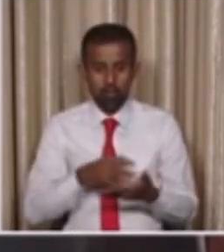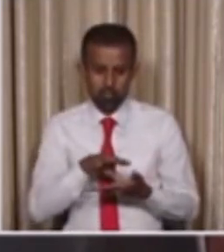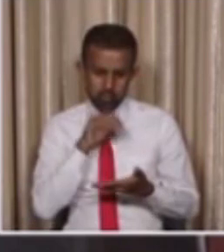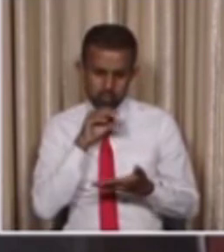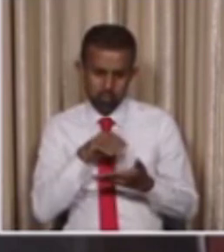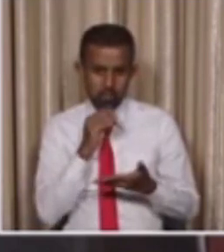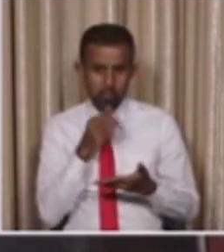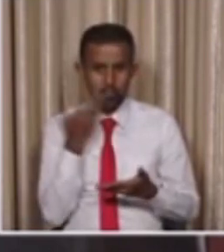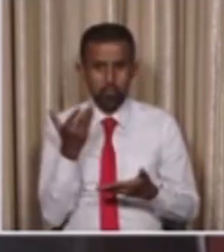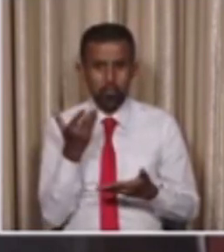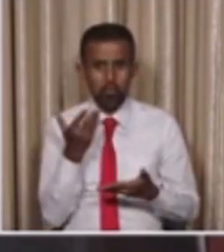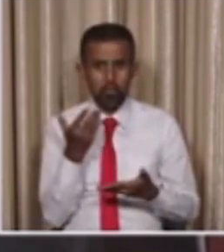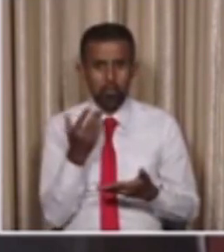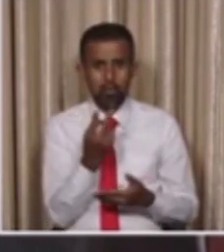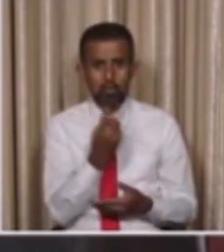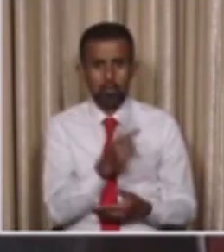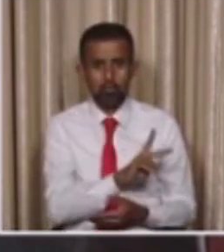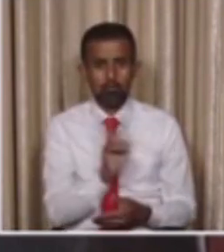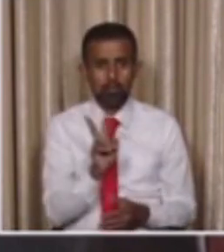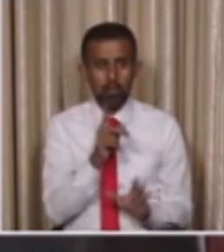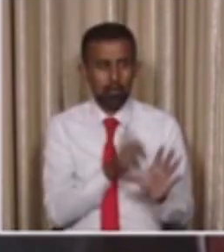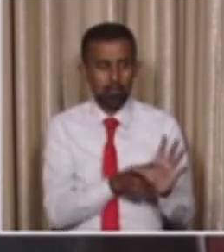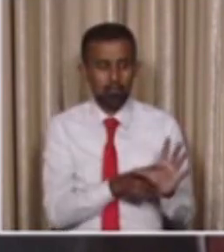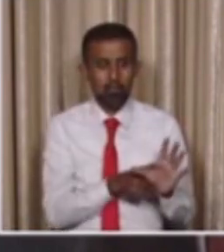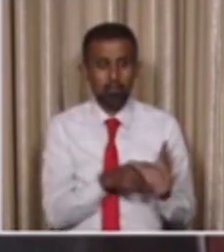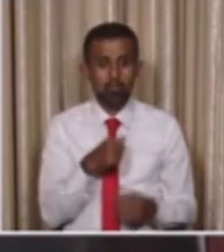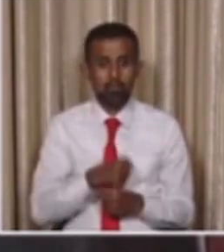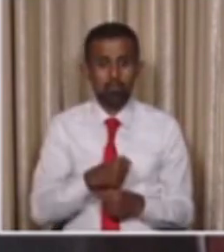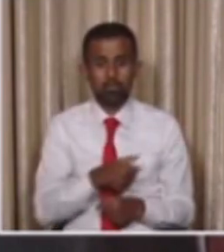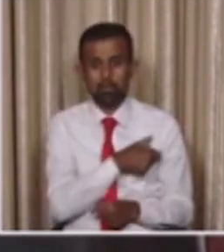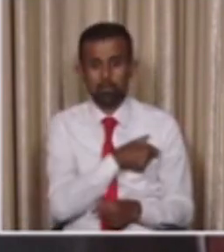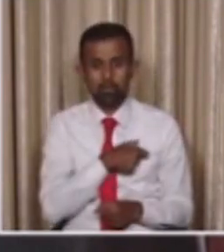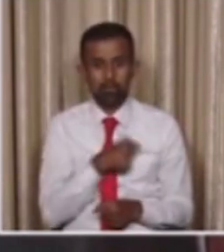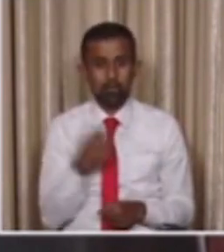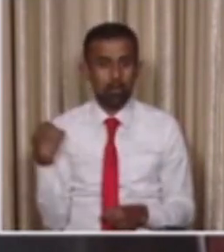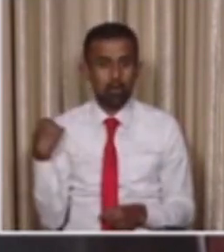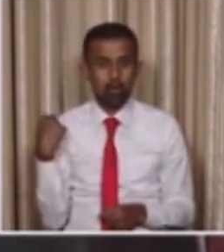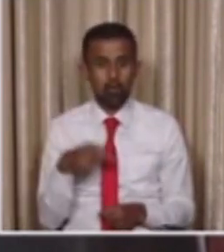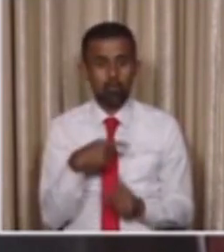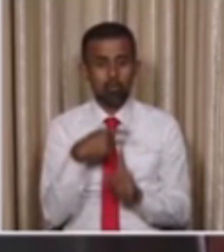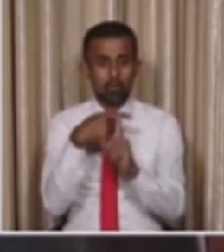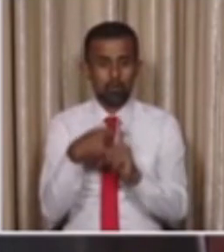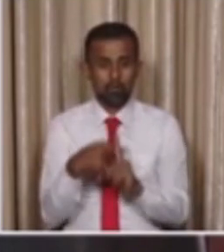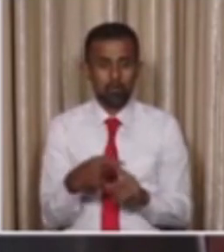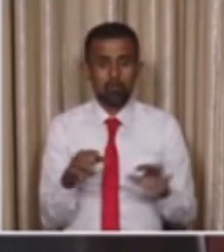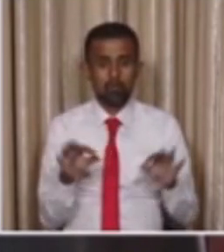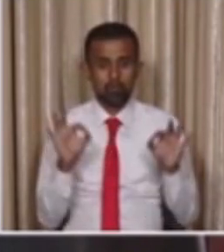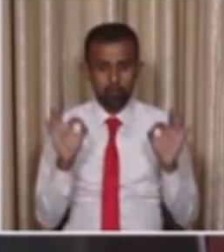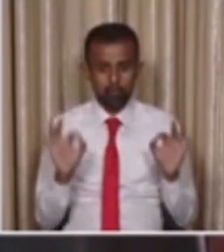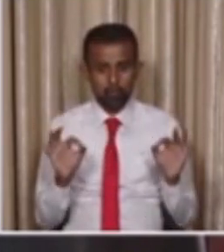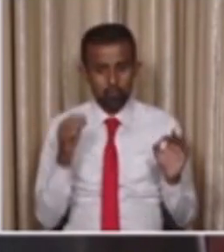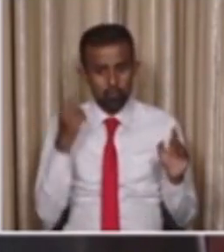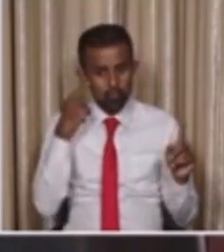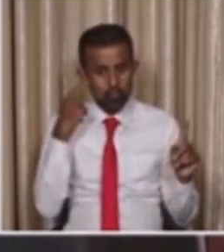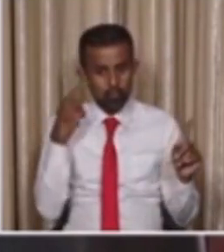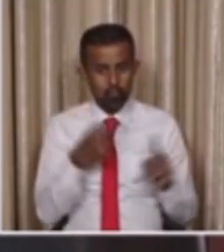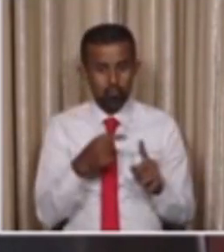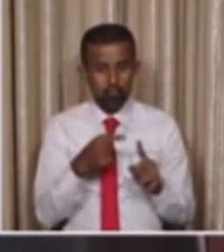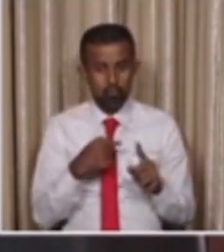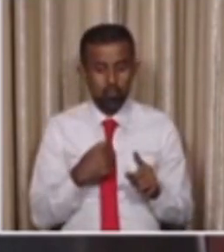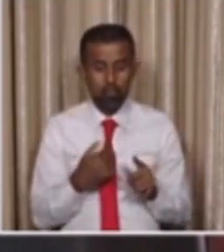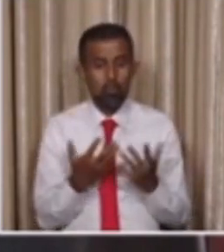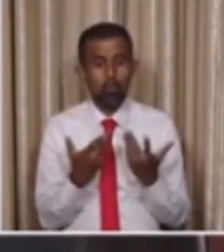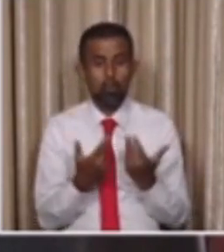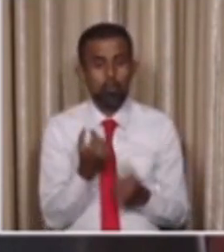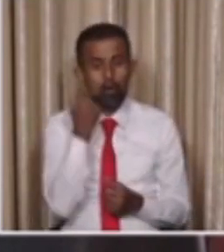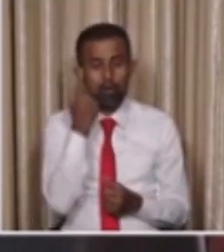මේ 2022 සිට මේ රාජ්‍ය නායකය ආපු ගමනේ ධනාත්මක තත්ත්වය පිළිබඳ අපිට කොතෙක්